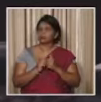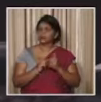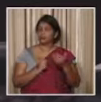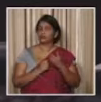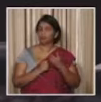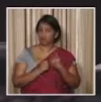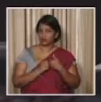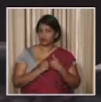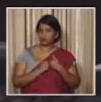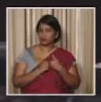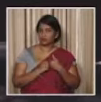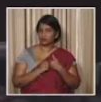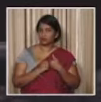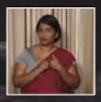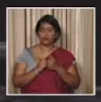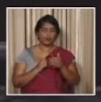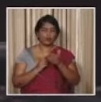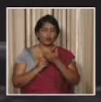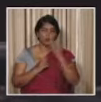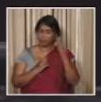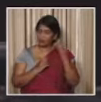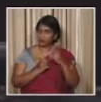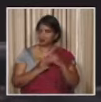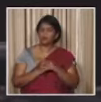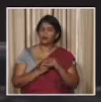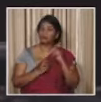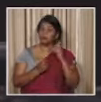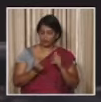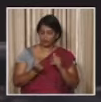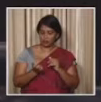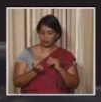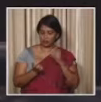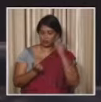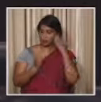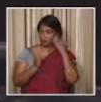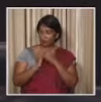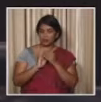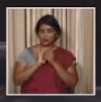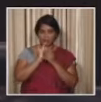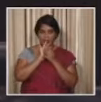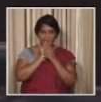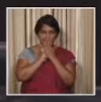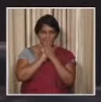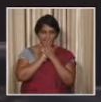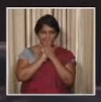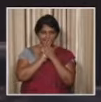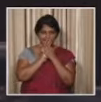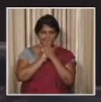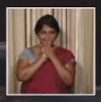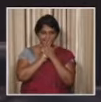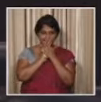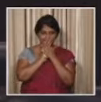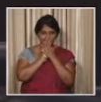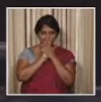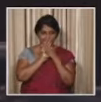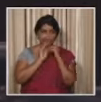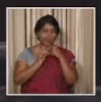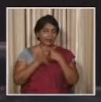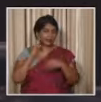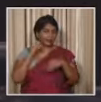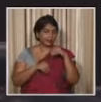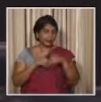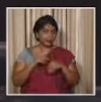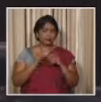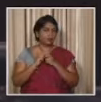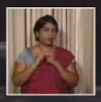අපි පෙළඹෙන්න පුළුවන්. ඒ නිසා මේ සභාව තුල අඩුම ගානේ හරියට දේශපාලන